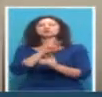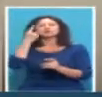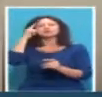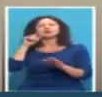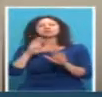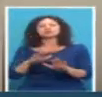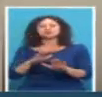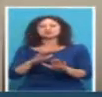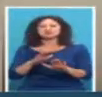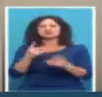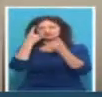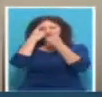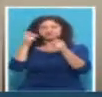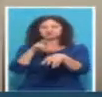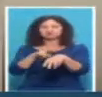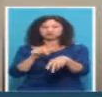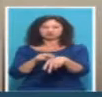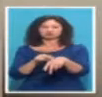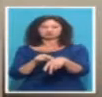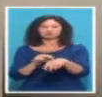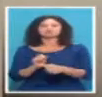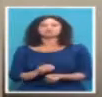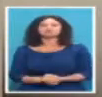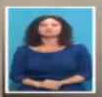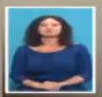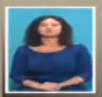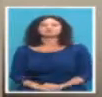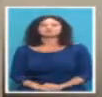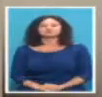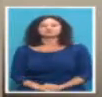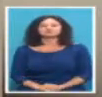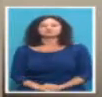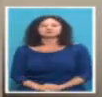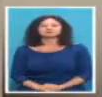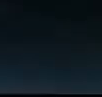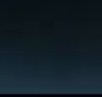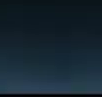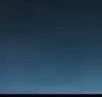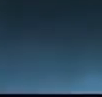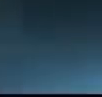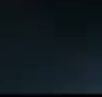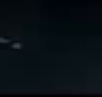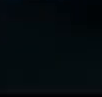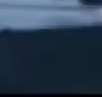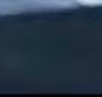его местоположение, сообщить в полицию. Айнура Байгужина, Мирзабек Жуманов, телеканал Кустанай.